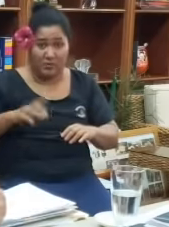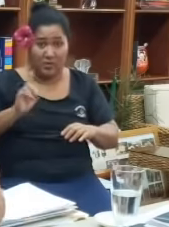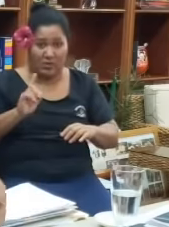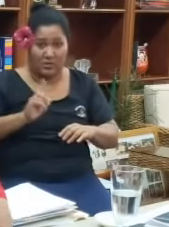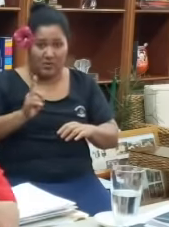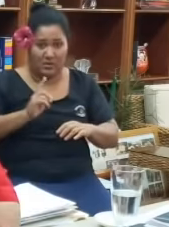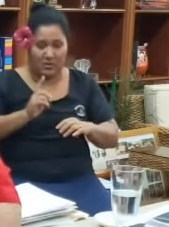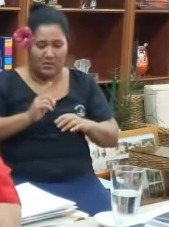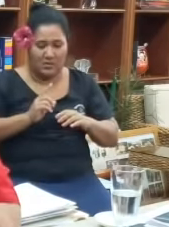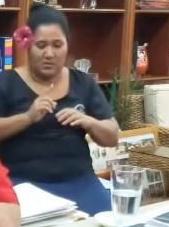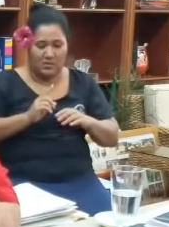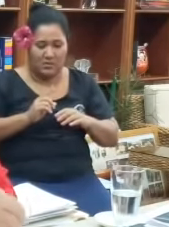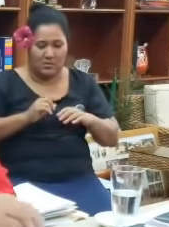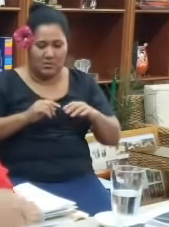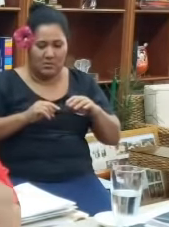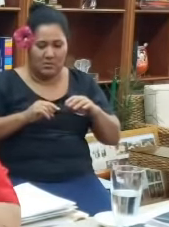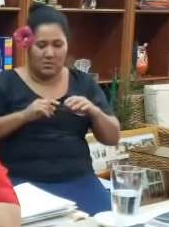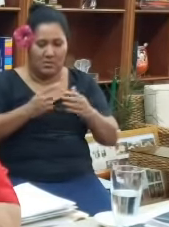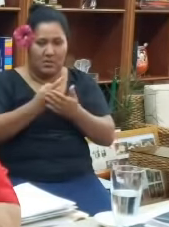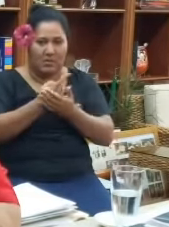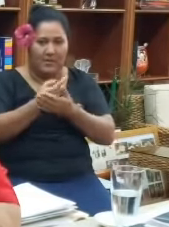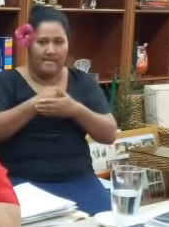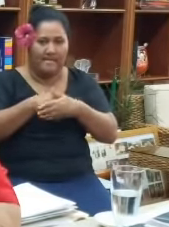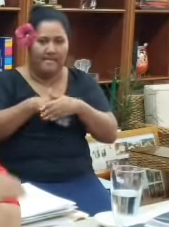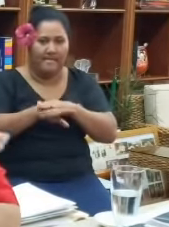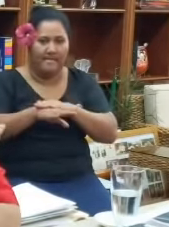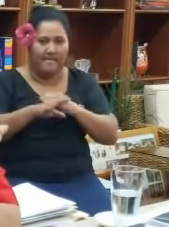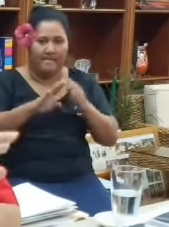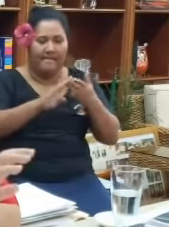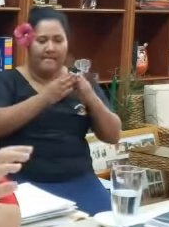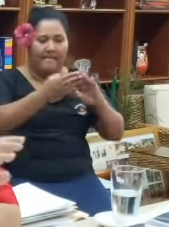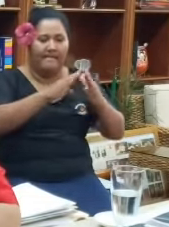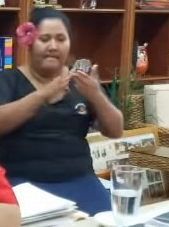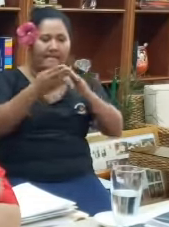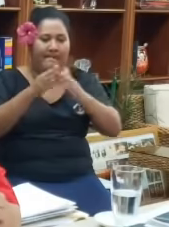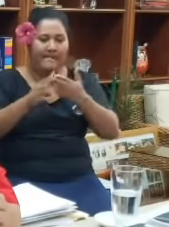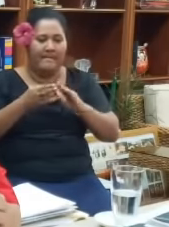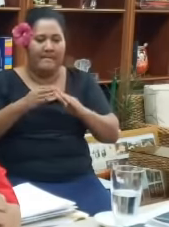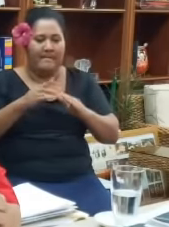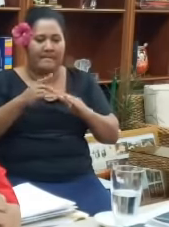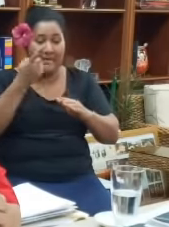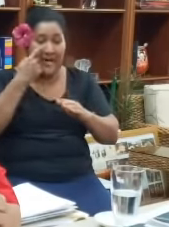tonu. O nu. Ma va ai ilanga nu.